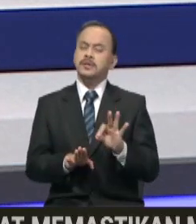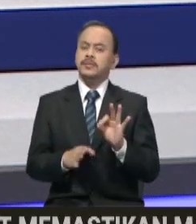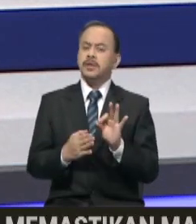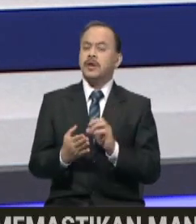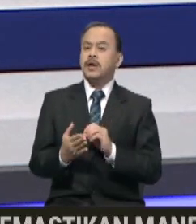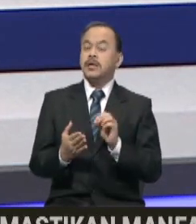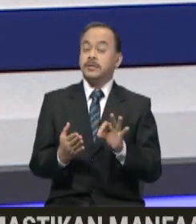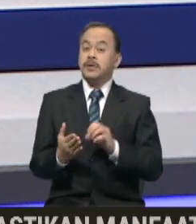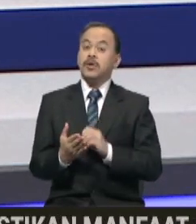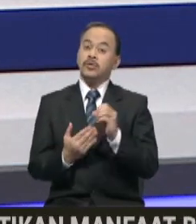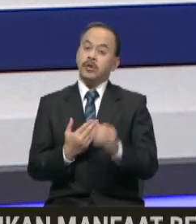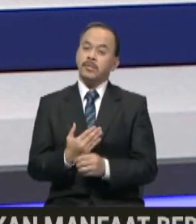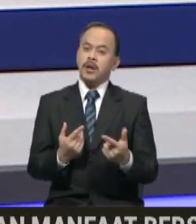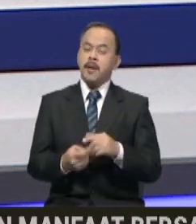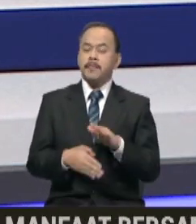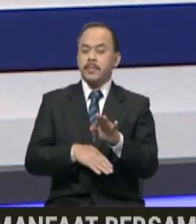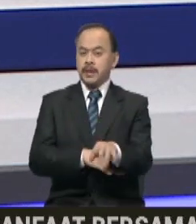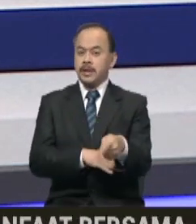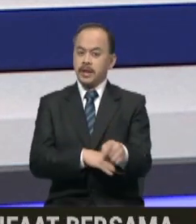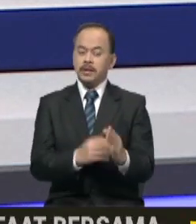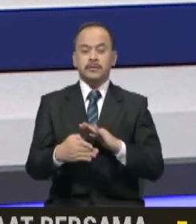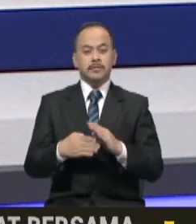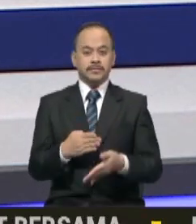petang tadi dengan majlis penyampaian sijil.